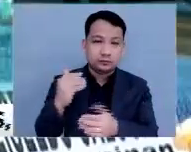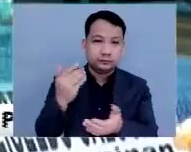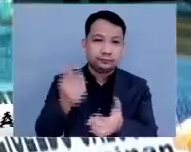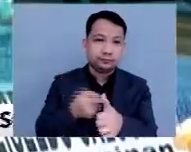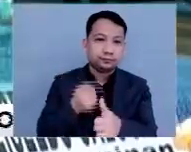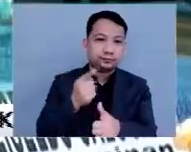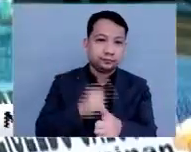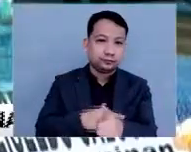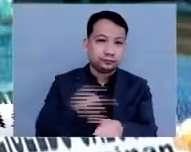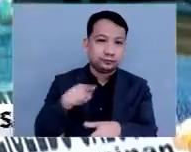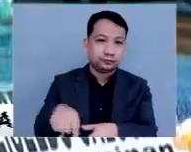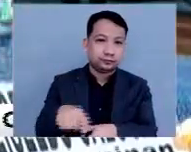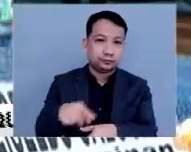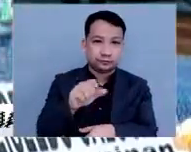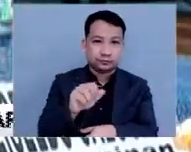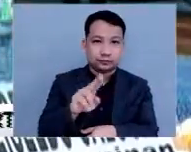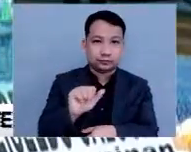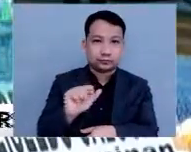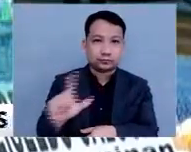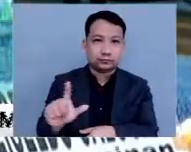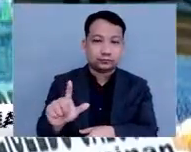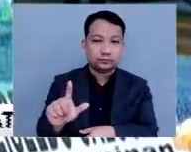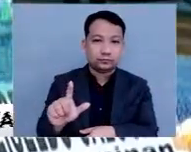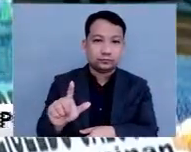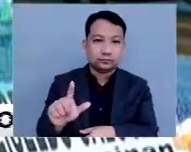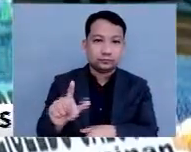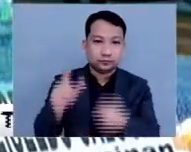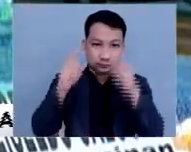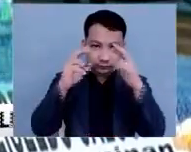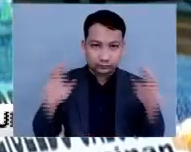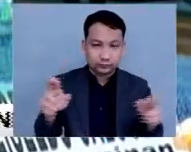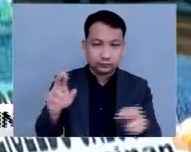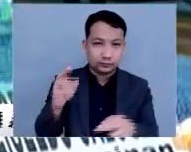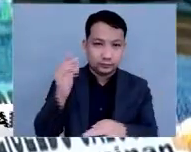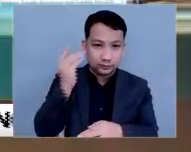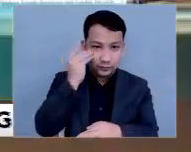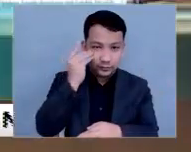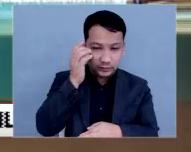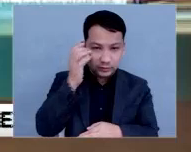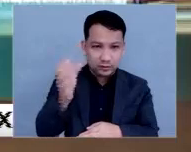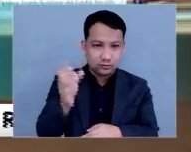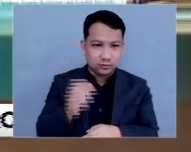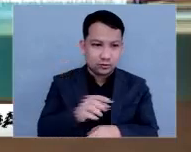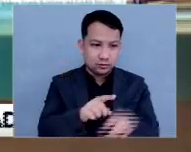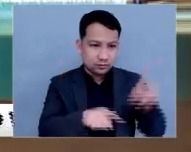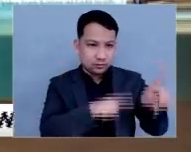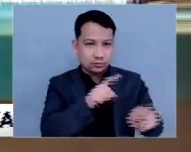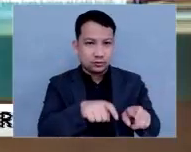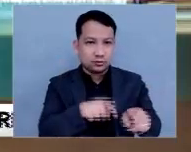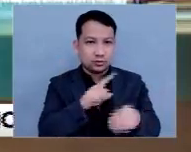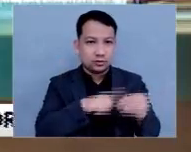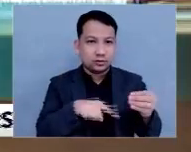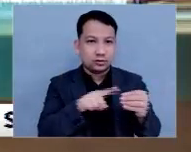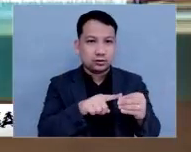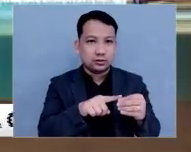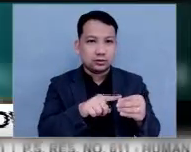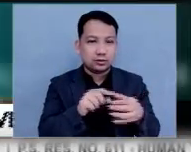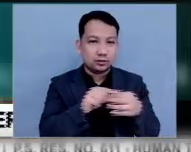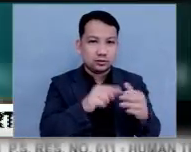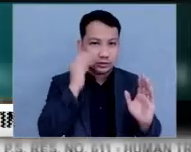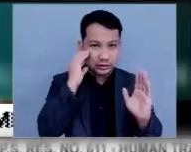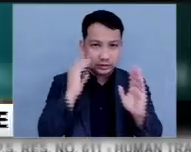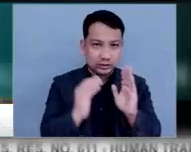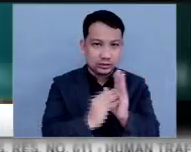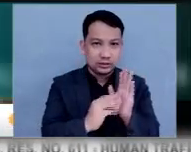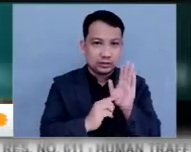pagkakataon si sual Pangasinan Mayor Dong cugay ginisa sila ni go tungkol sa tunay nilang relasyon base na rin sa mga litrato nila